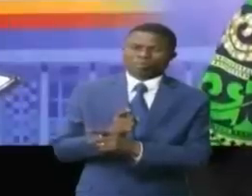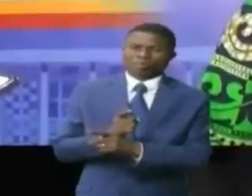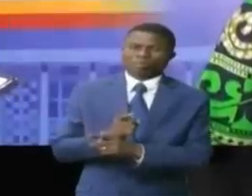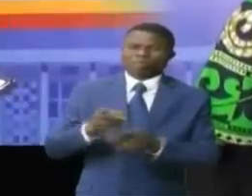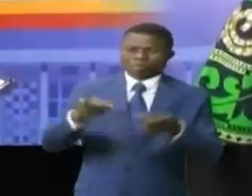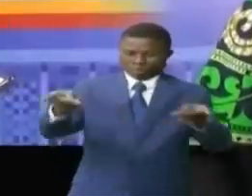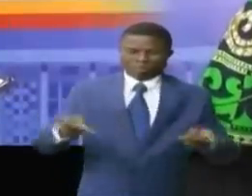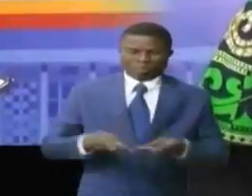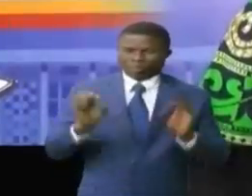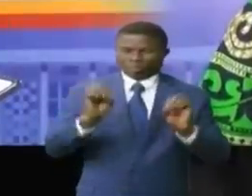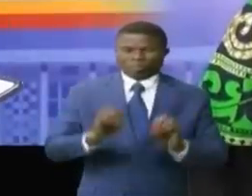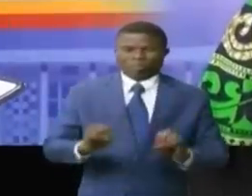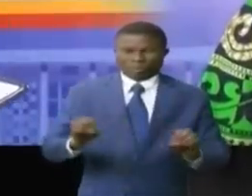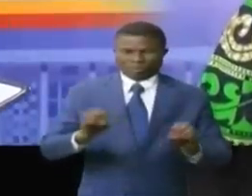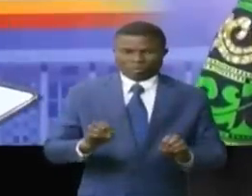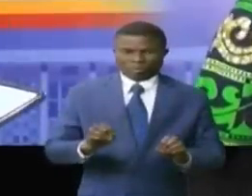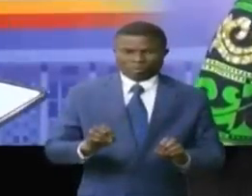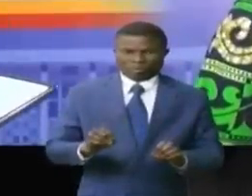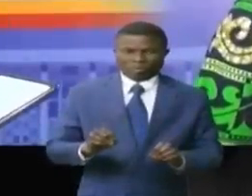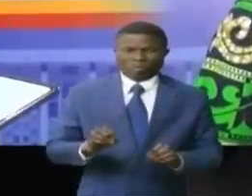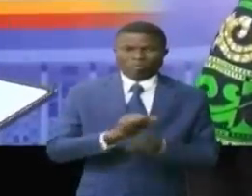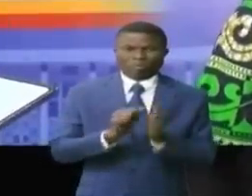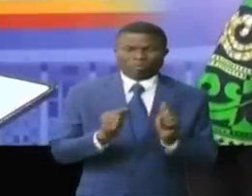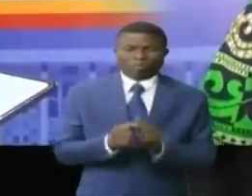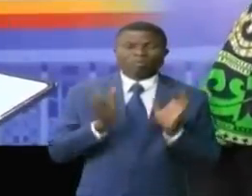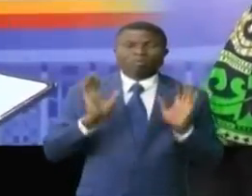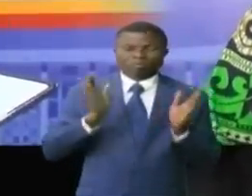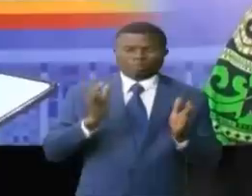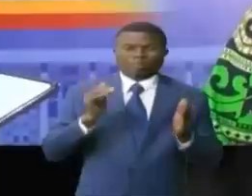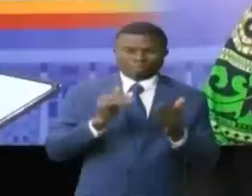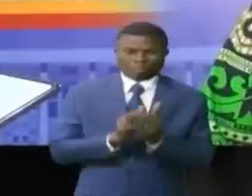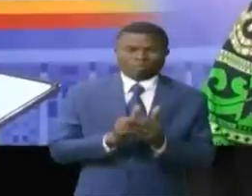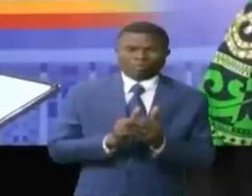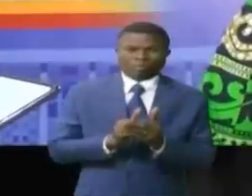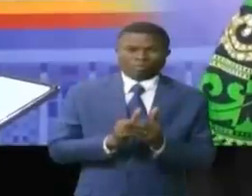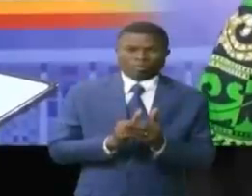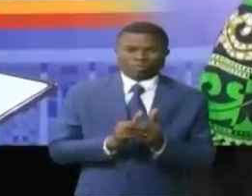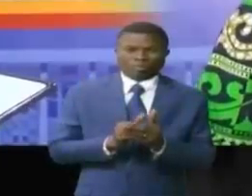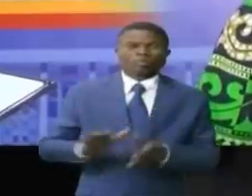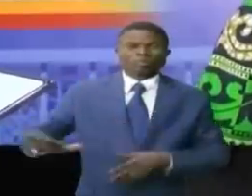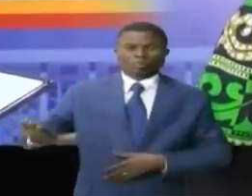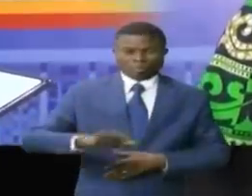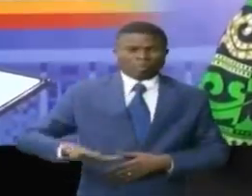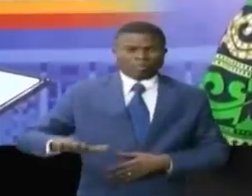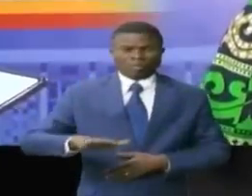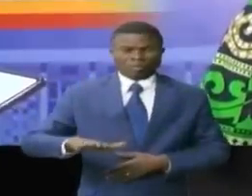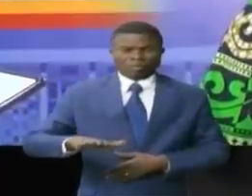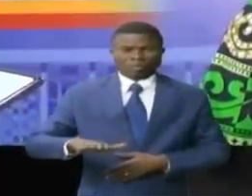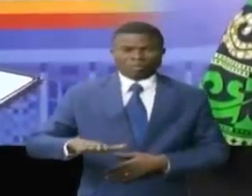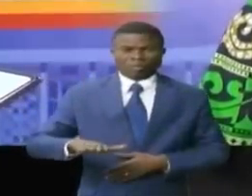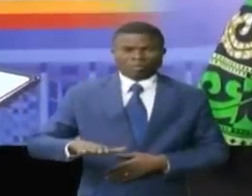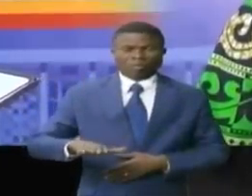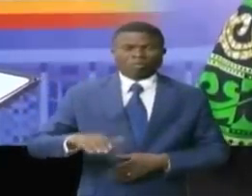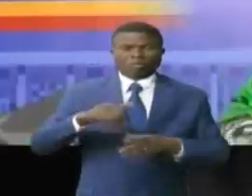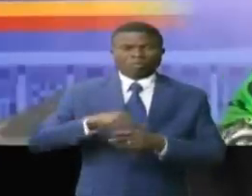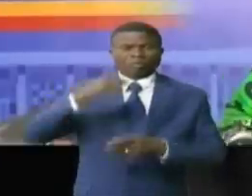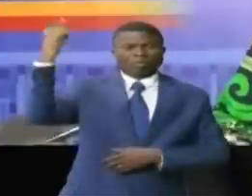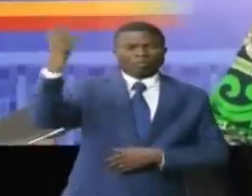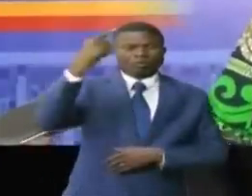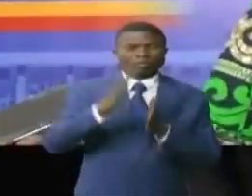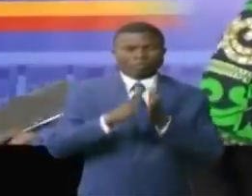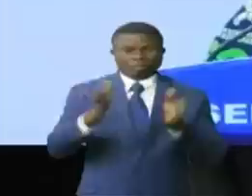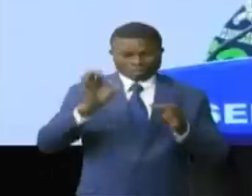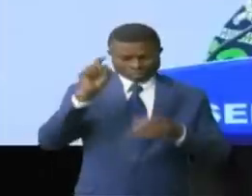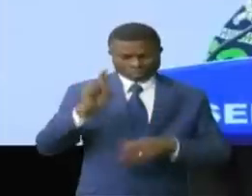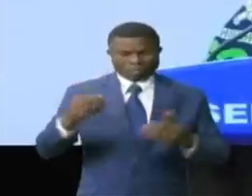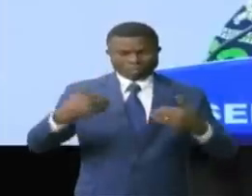environnement. Ce qui a naturellement une conséquence sur le pays et sur le monde entier. Il faut vraiment